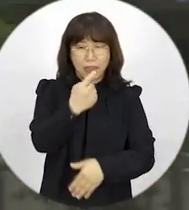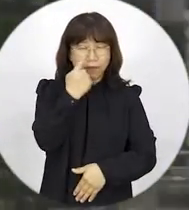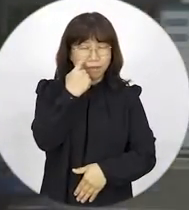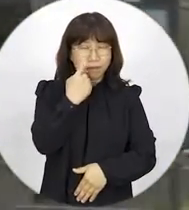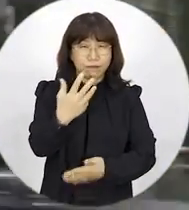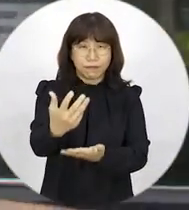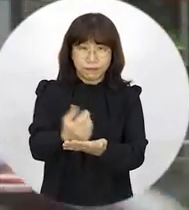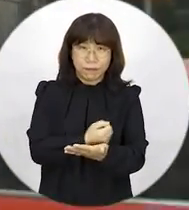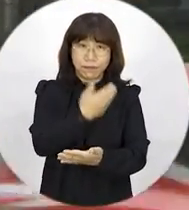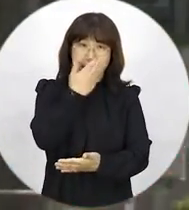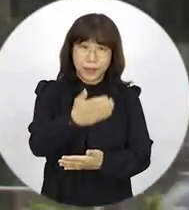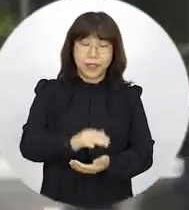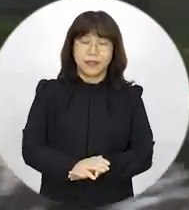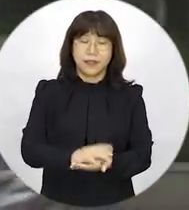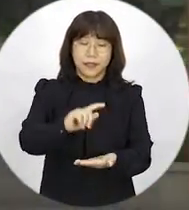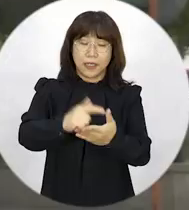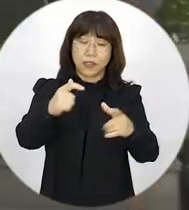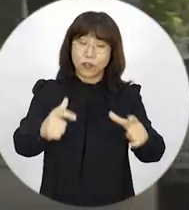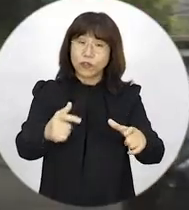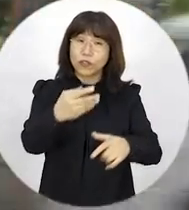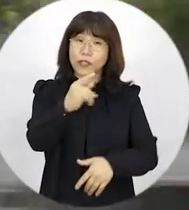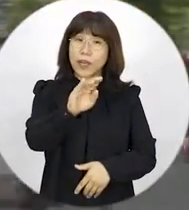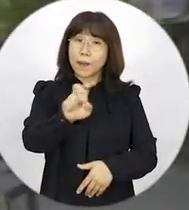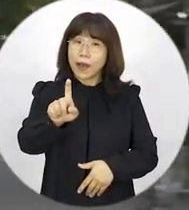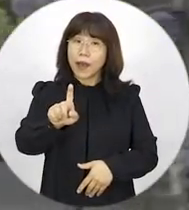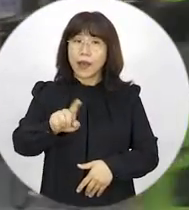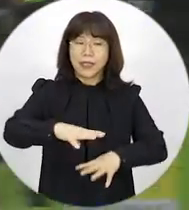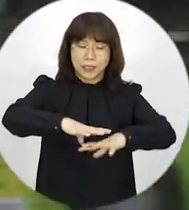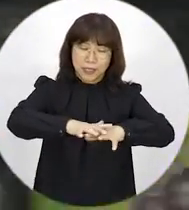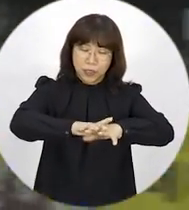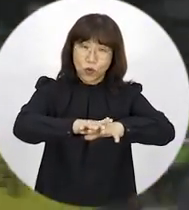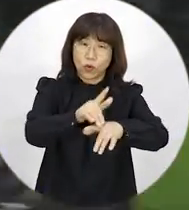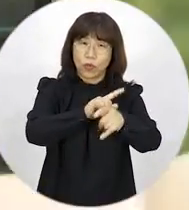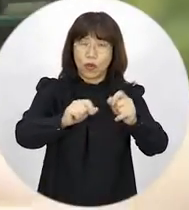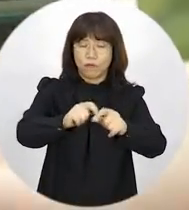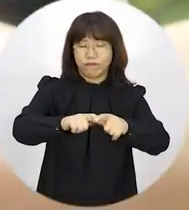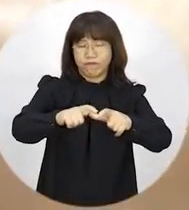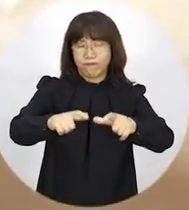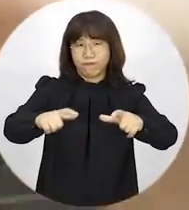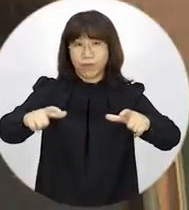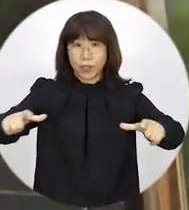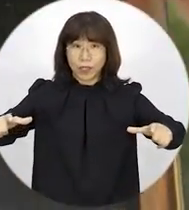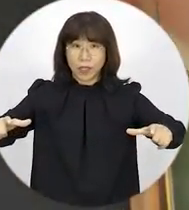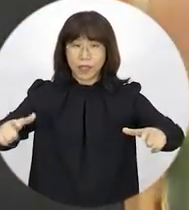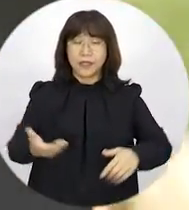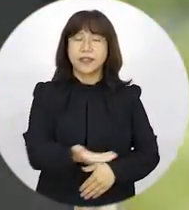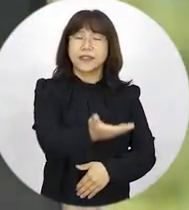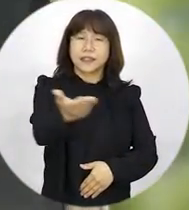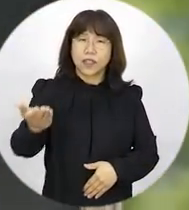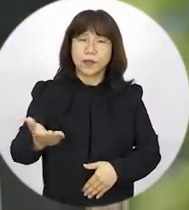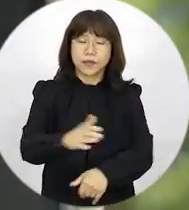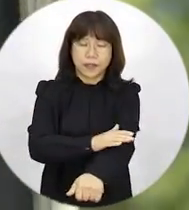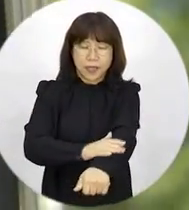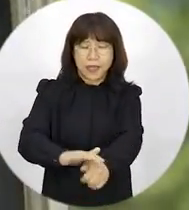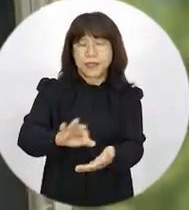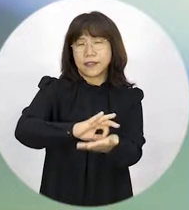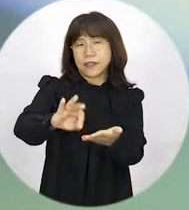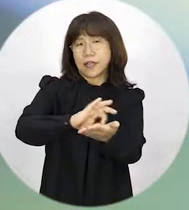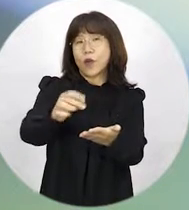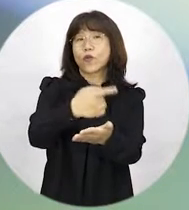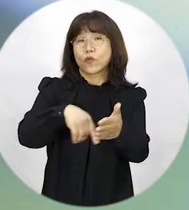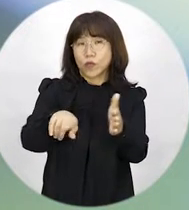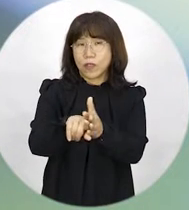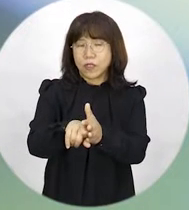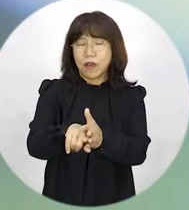더욱 실감나게 알아볼 수 있습니다. 강서구는 테마지도 앱 서비스 항목을 점차적으로 확대하는 등 주민들이